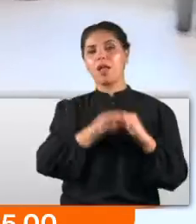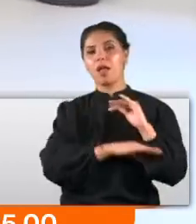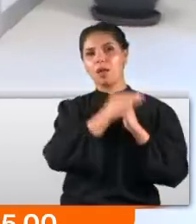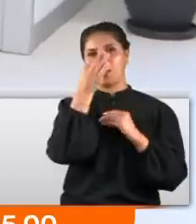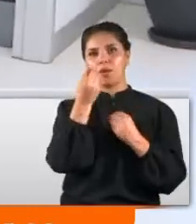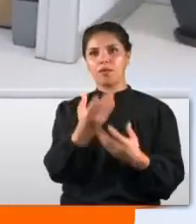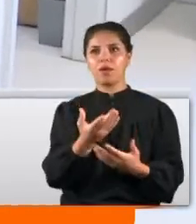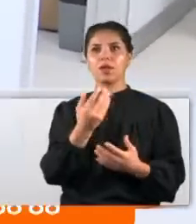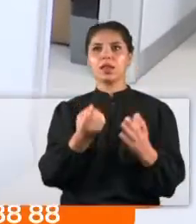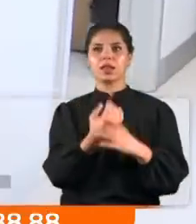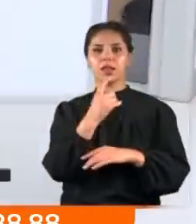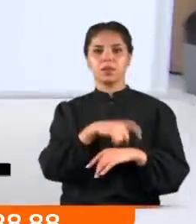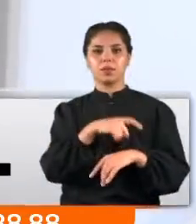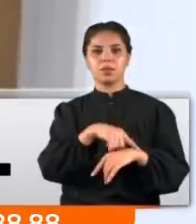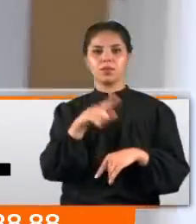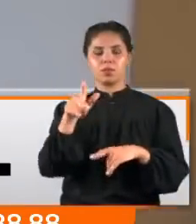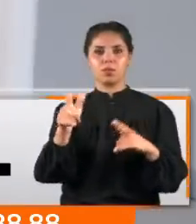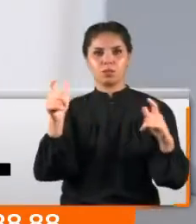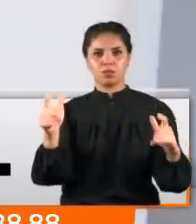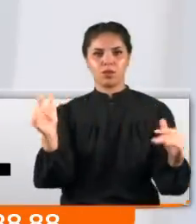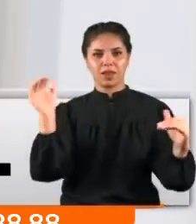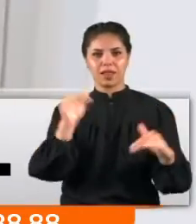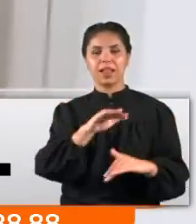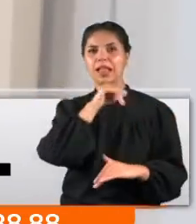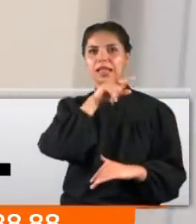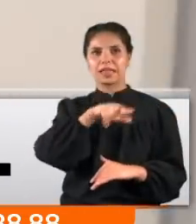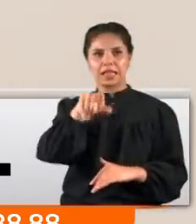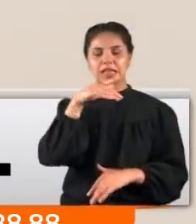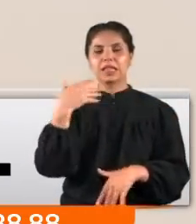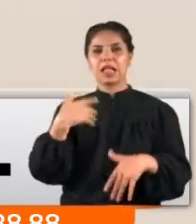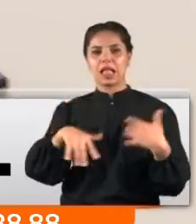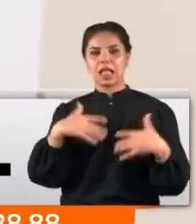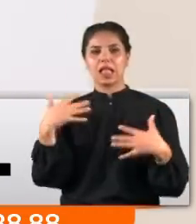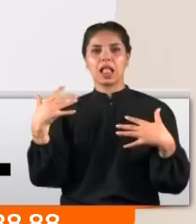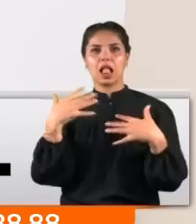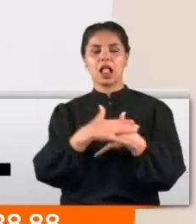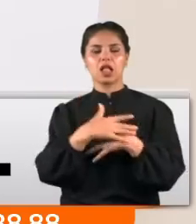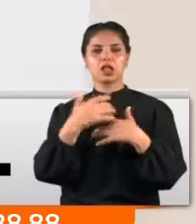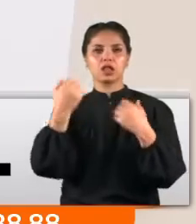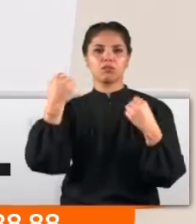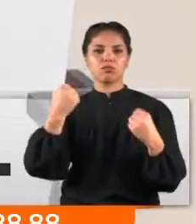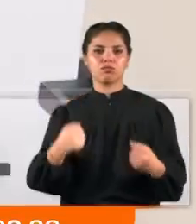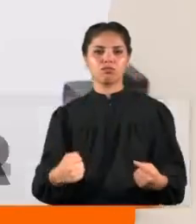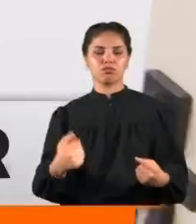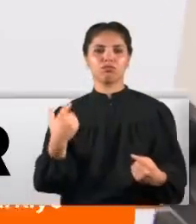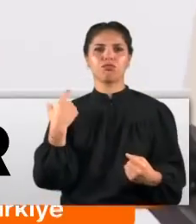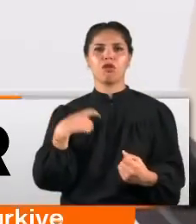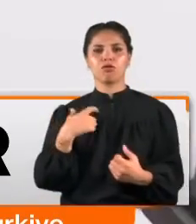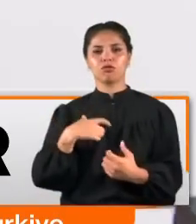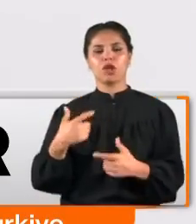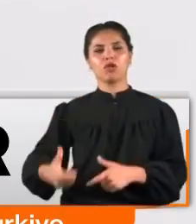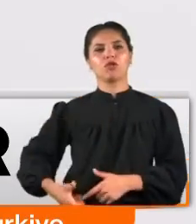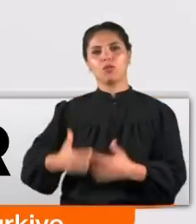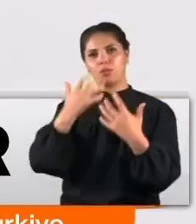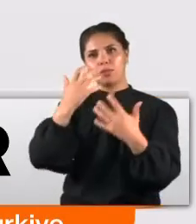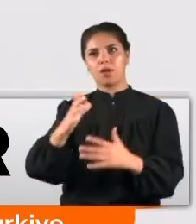kolaylaştırıyor. Sabah saatlerinde bu tesise getirilen yaşlılar ve engelliler akşama kadar burada özenle ve güvenle